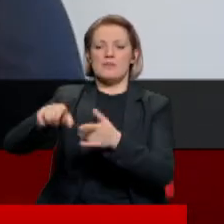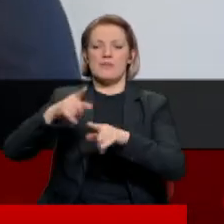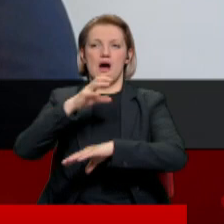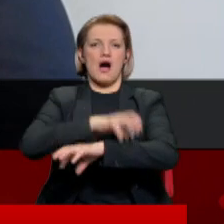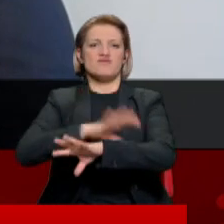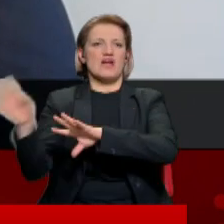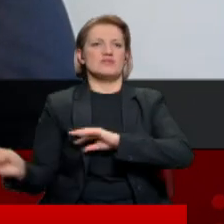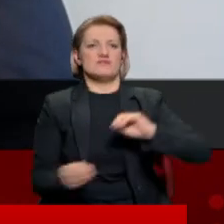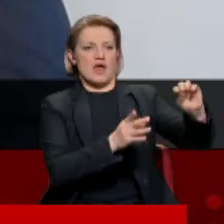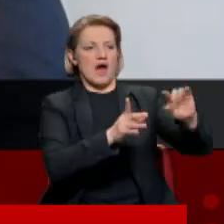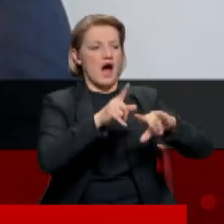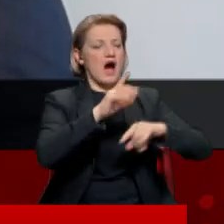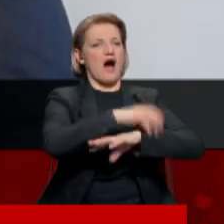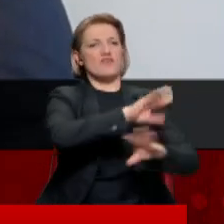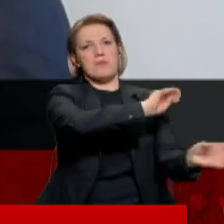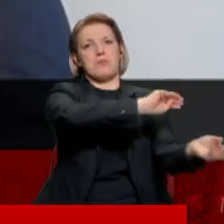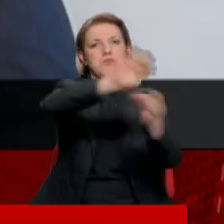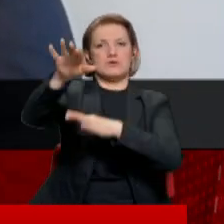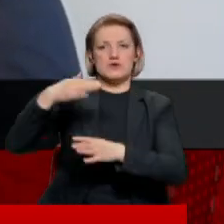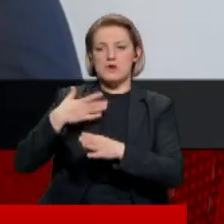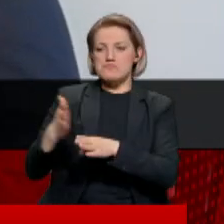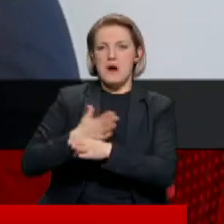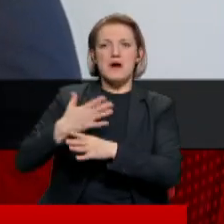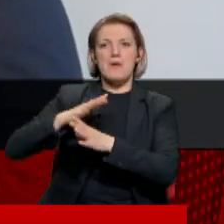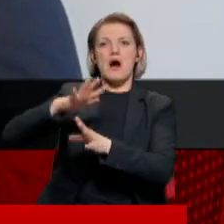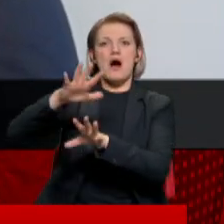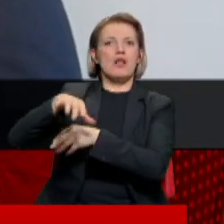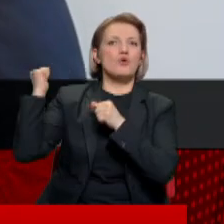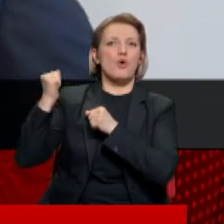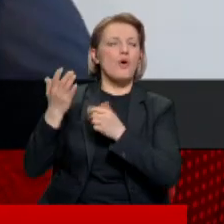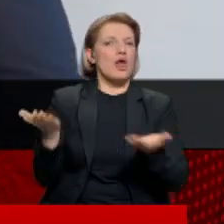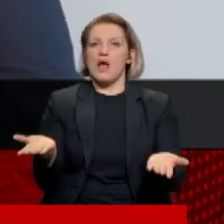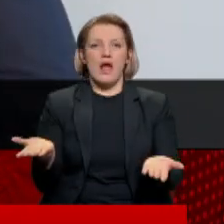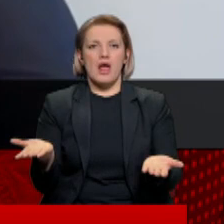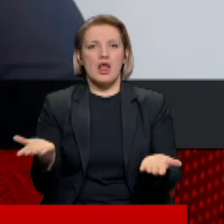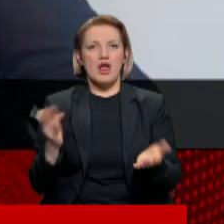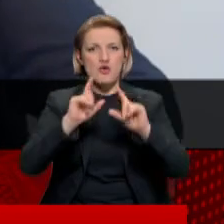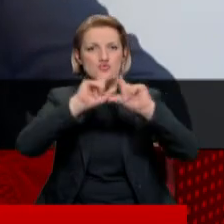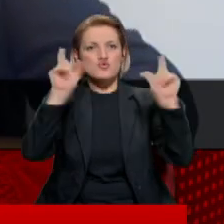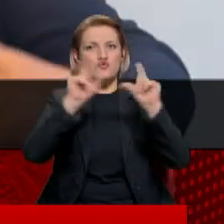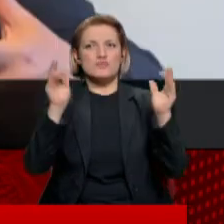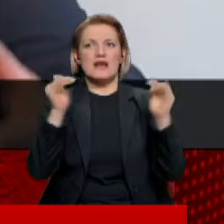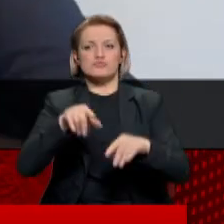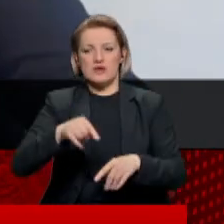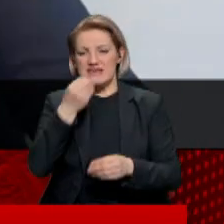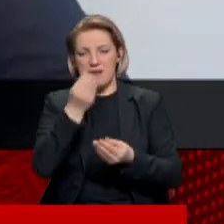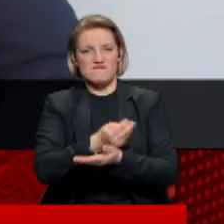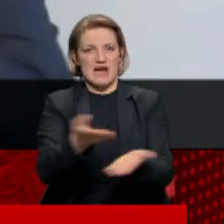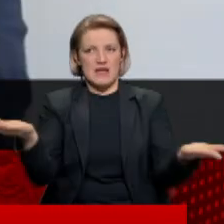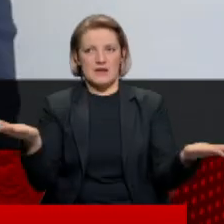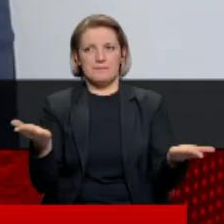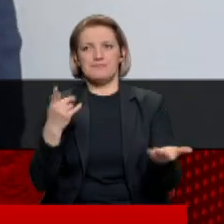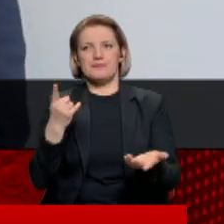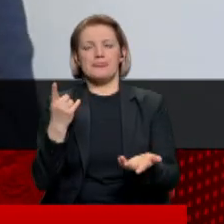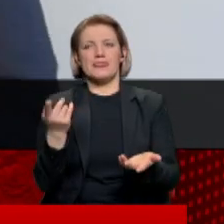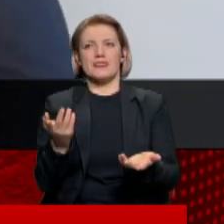AFAD tarafından verilecek. Çadırlarımız alınıyor, erzaklarımız alınıyor. Sadece kurumlara geliyor. Burada yemek veren, ne bileyim